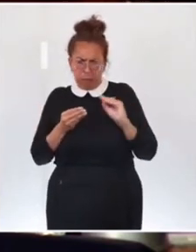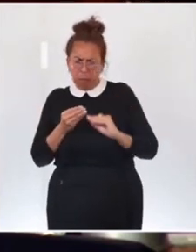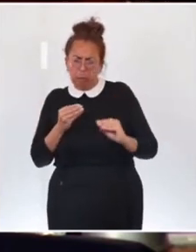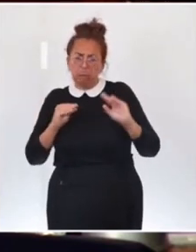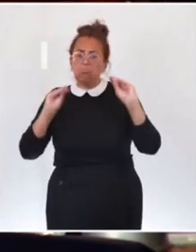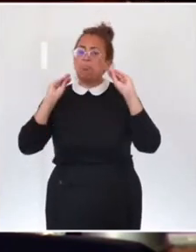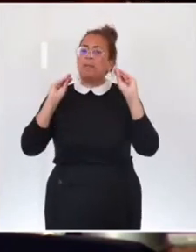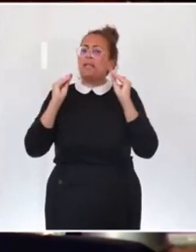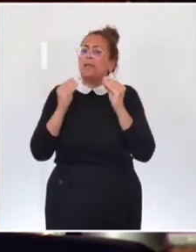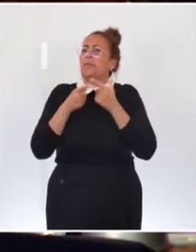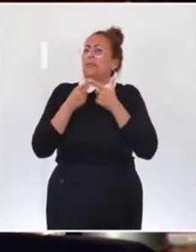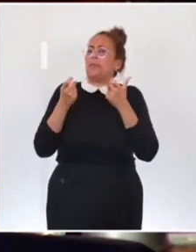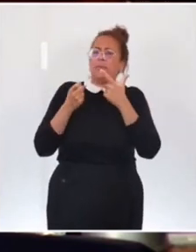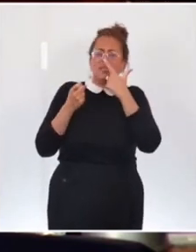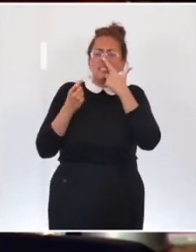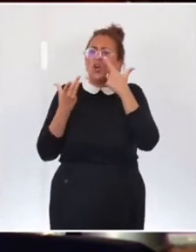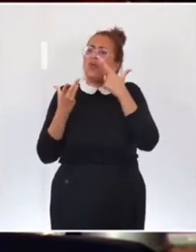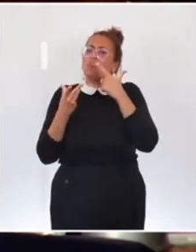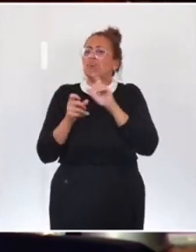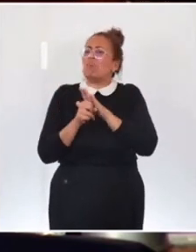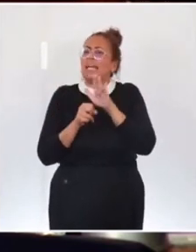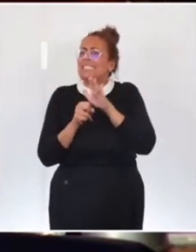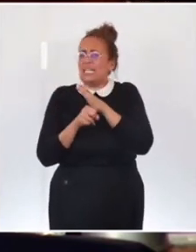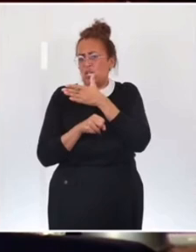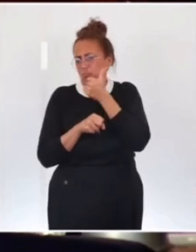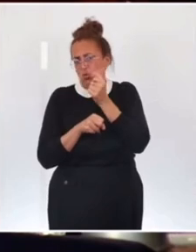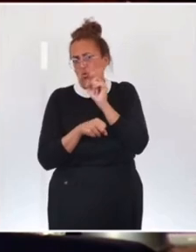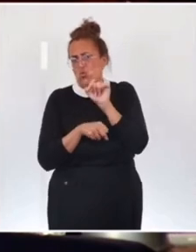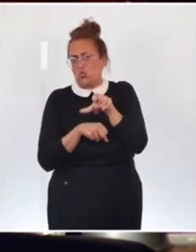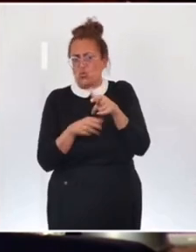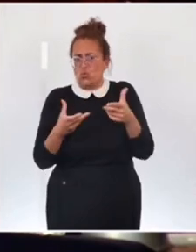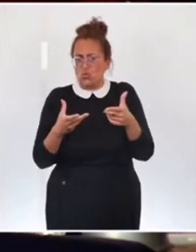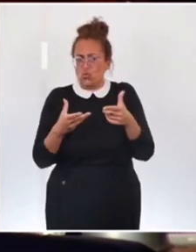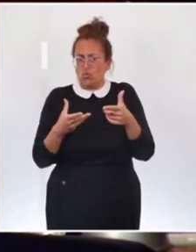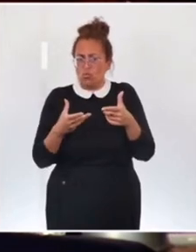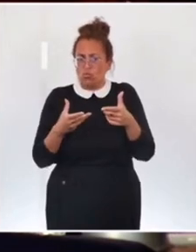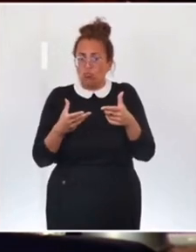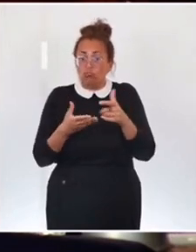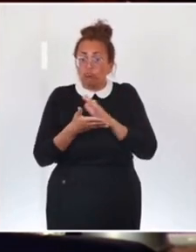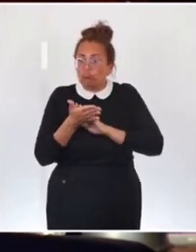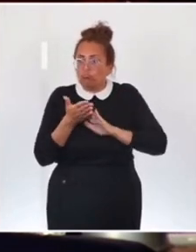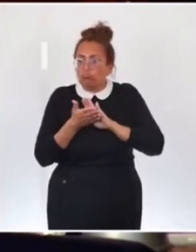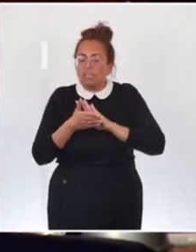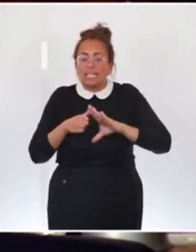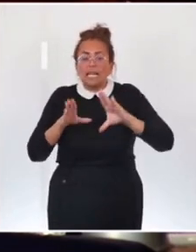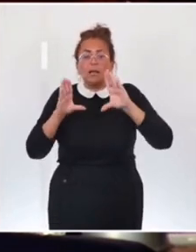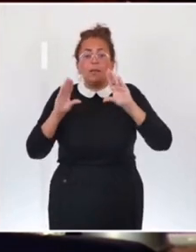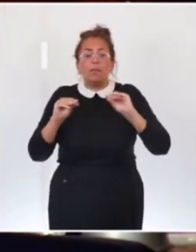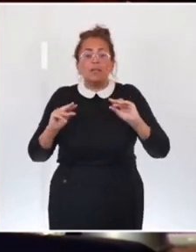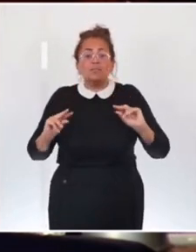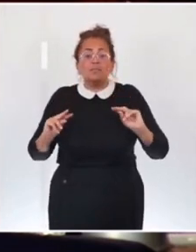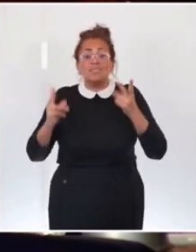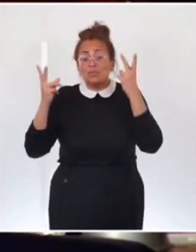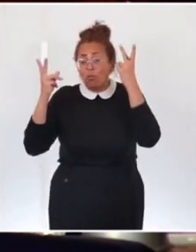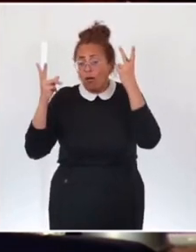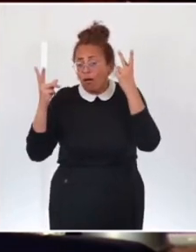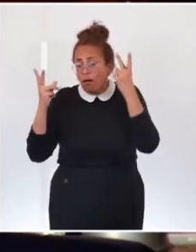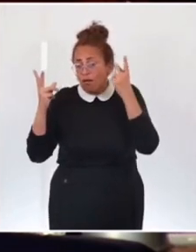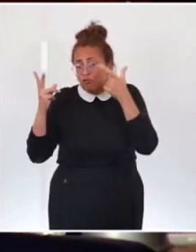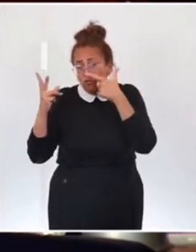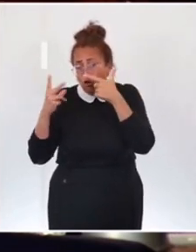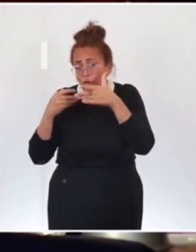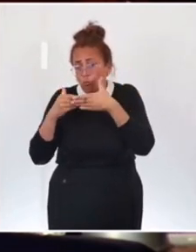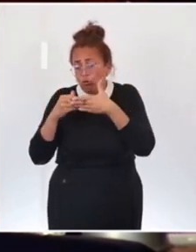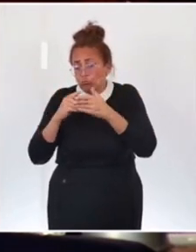entretenue. Bon, j'ai pas l'impression que ce soit la place de la Victoire au niveau des cafés et des restaurants, loin s'en faut, loin s'en